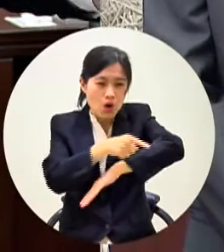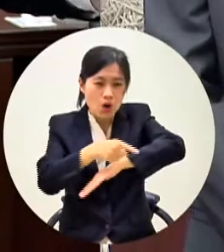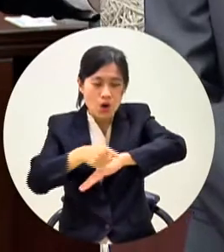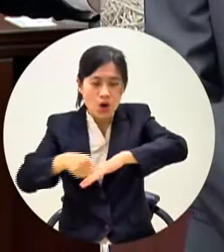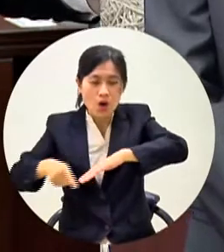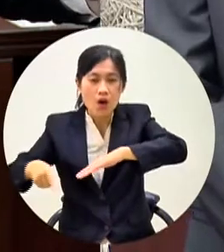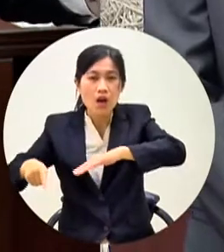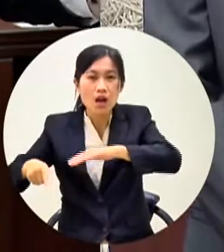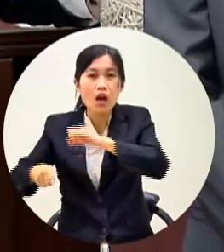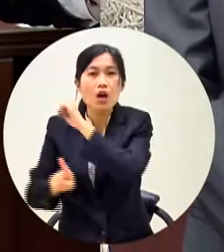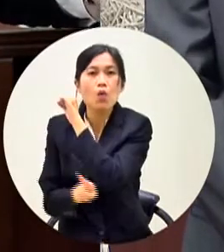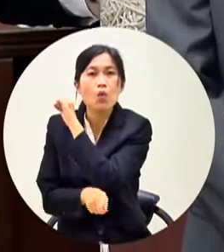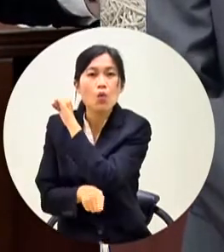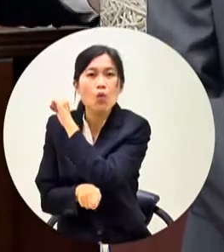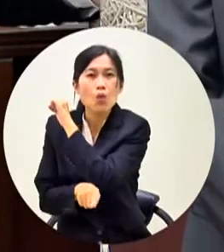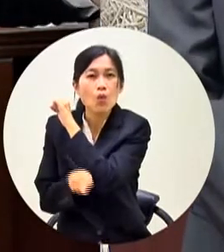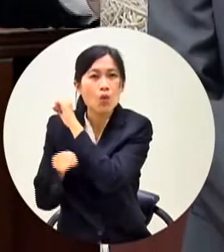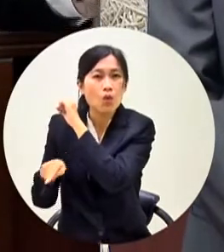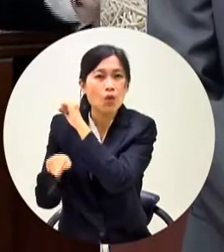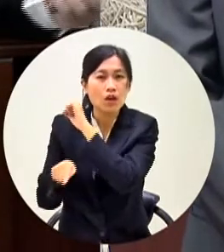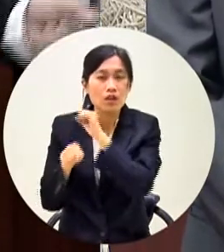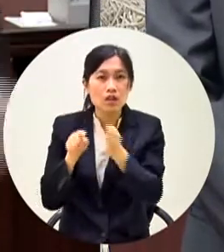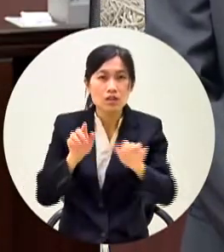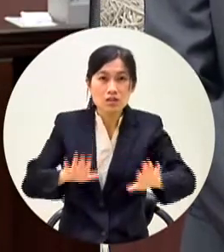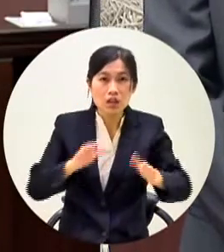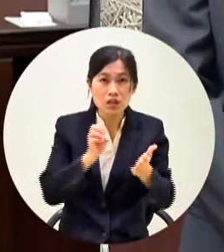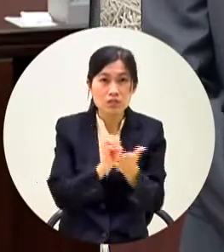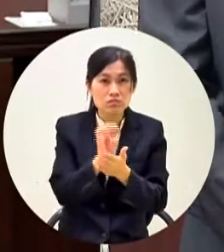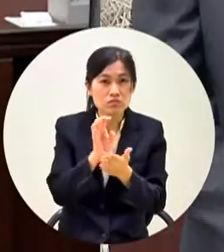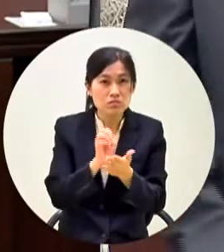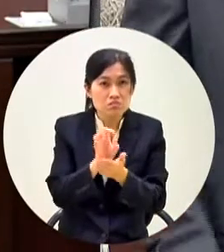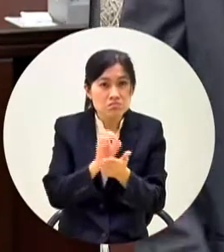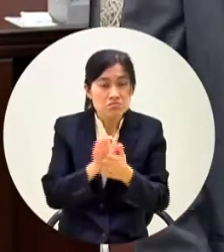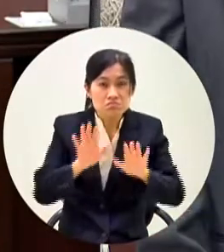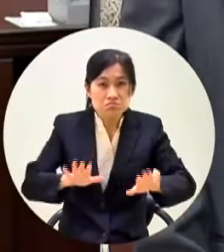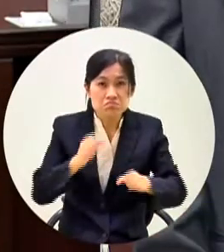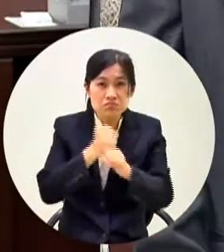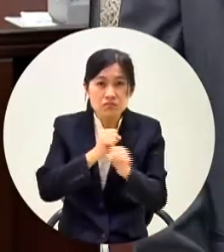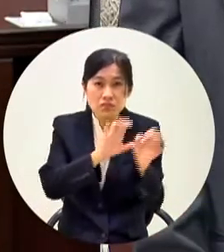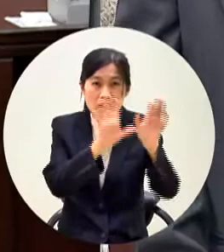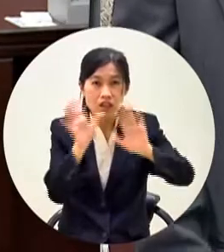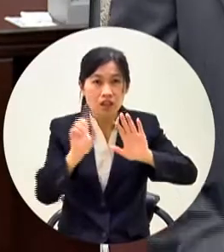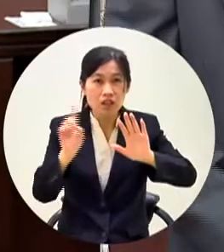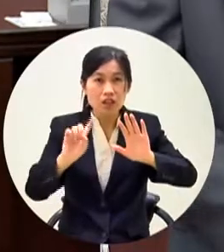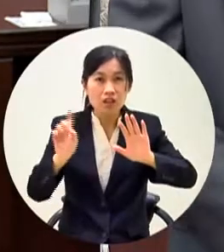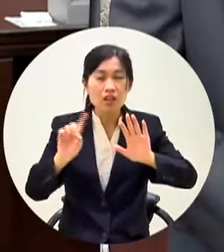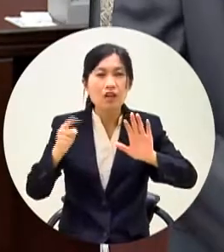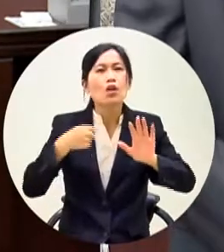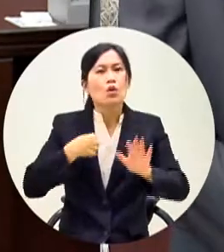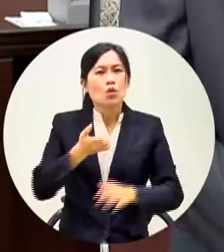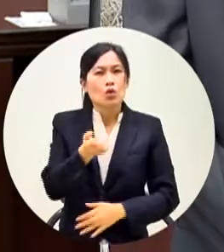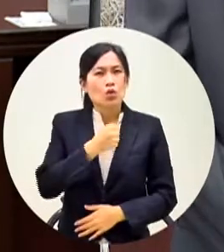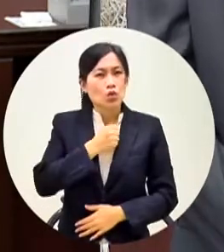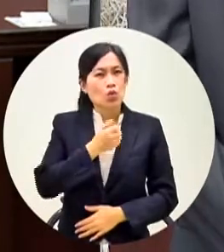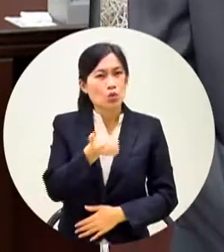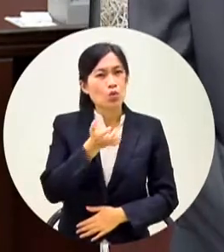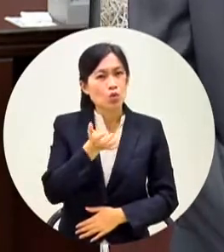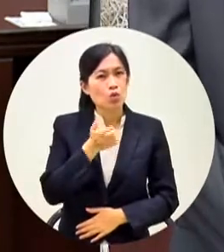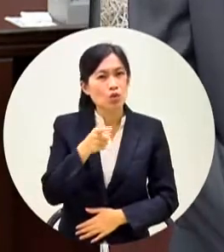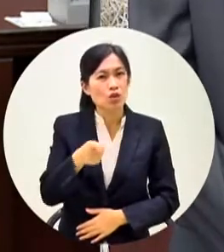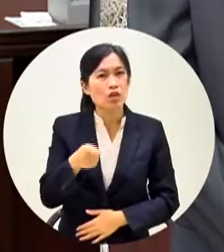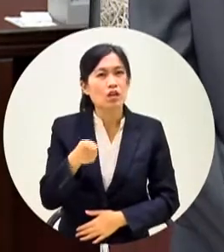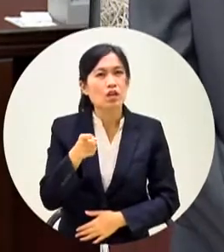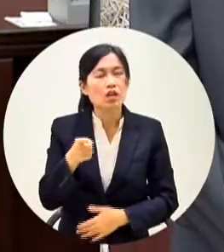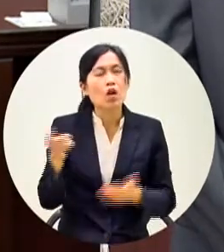啊请按局长报告真个进度。已经进行安怎？我知影进程，我唔问买，讲已经报落进